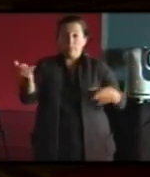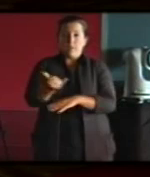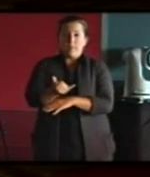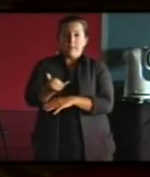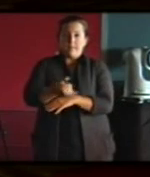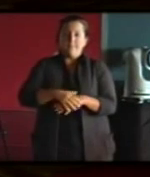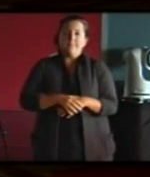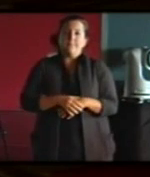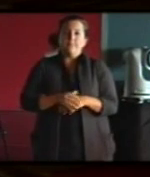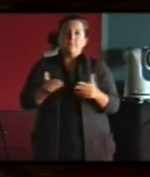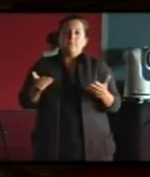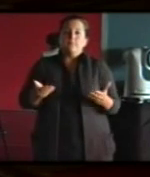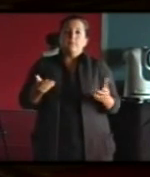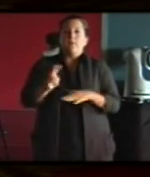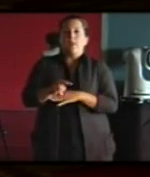a aujourd'hui